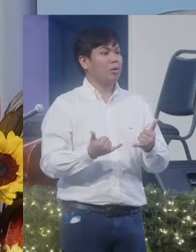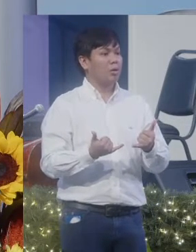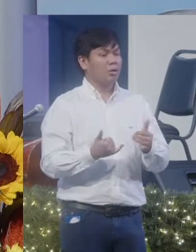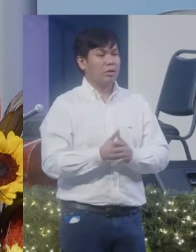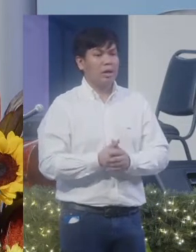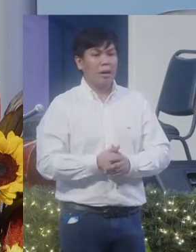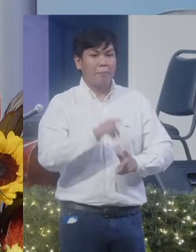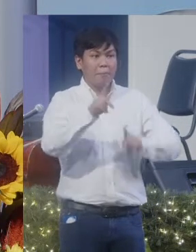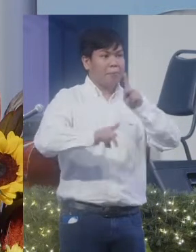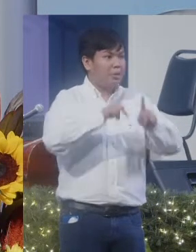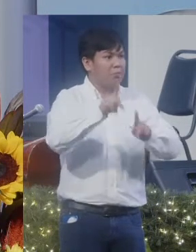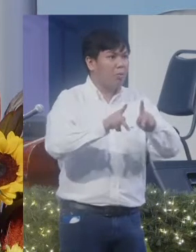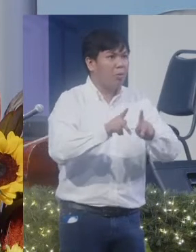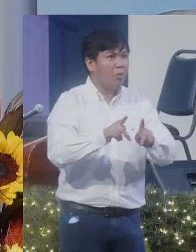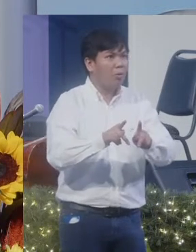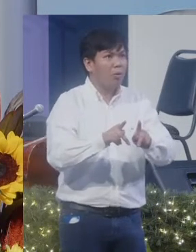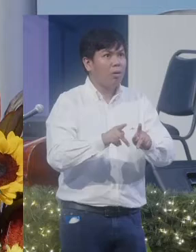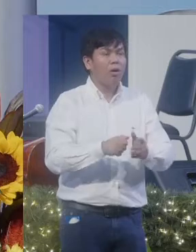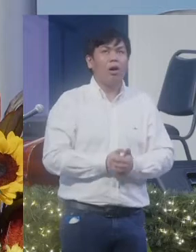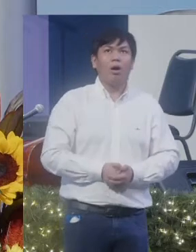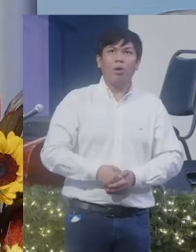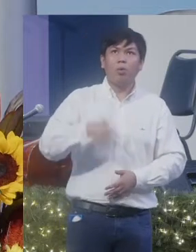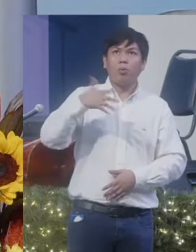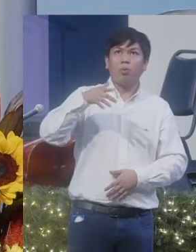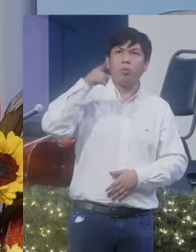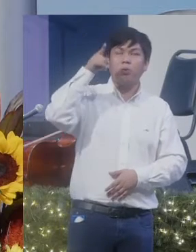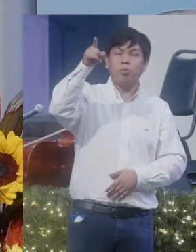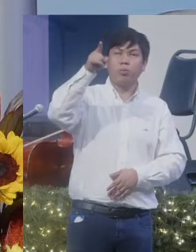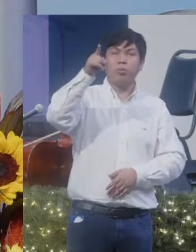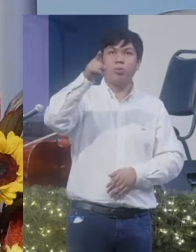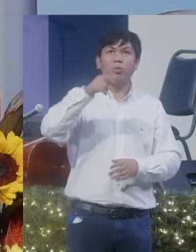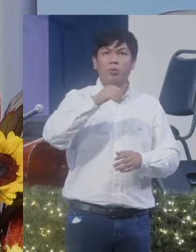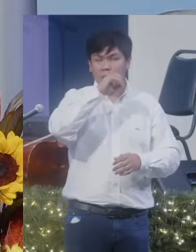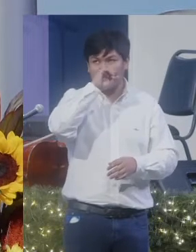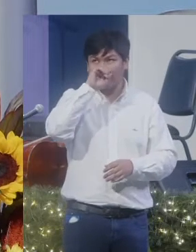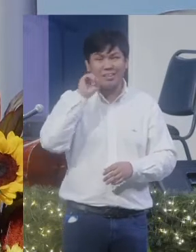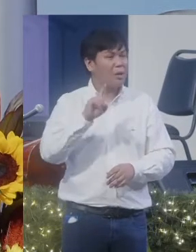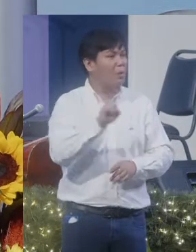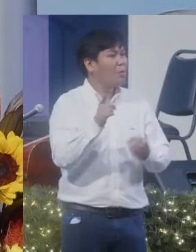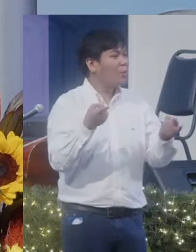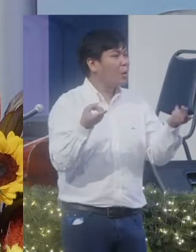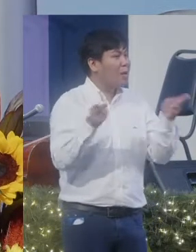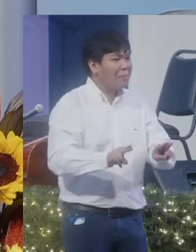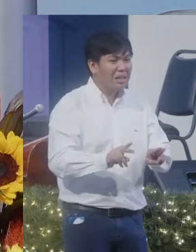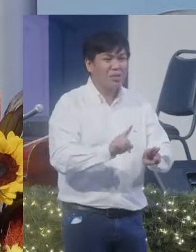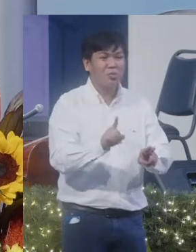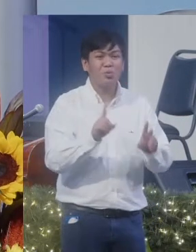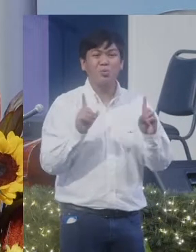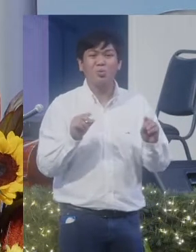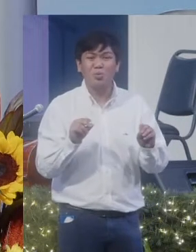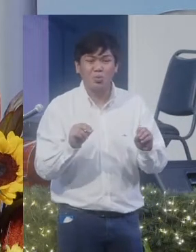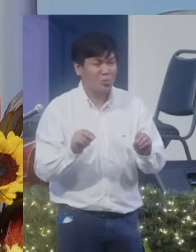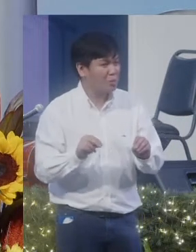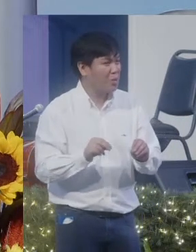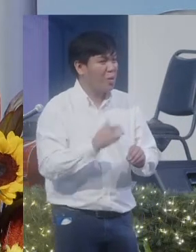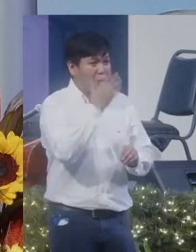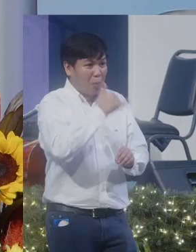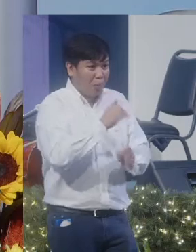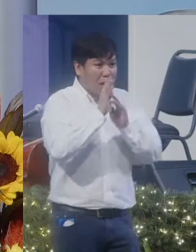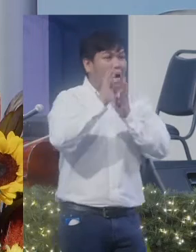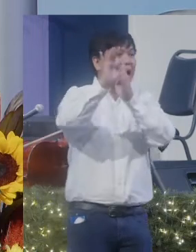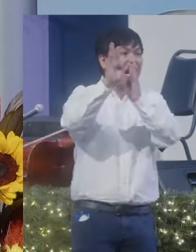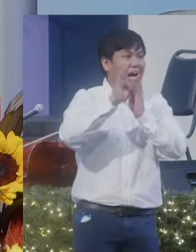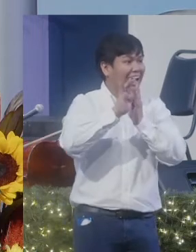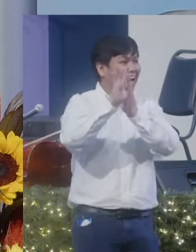the heart and said to Peter and the rest of the apostles, "Brothers, what shall we do?" They were cut